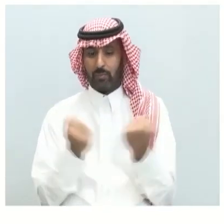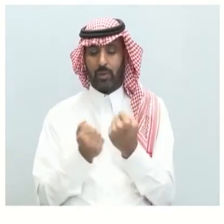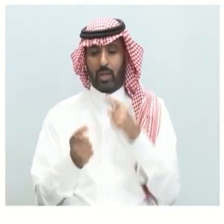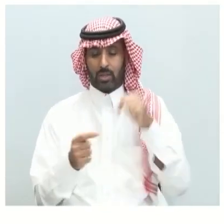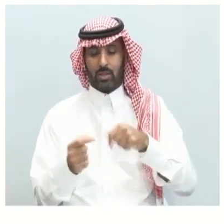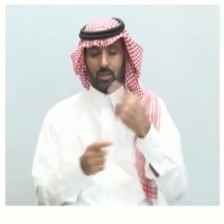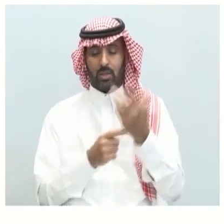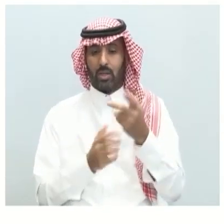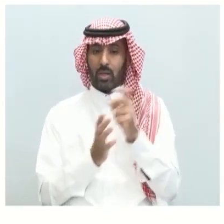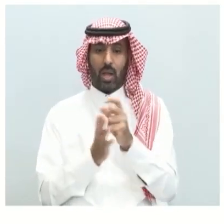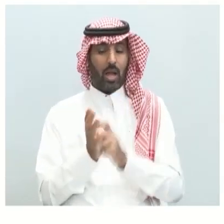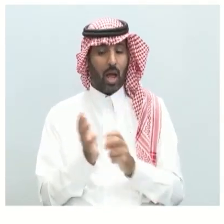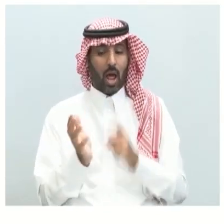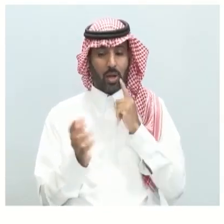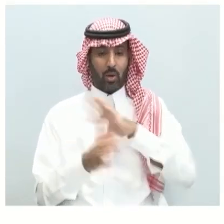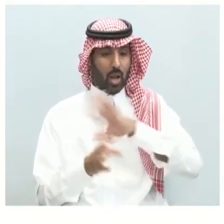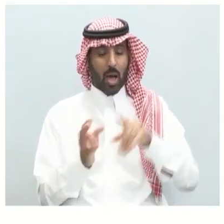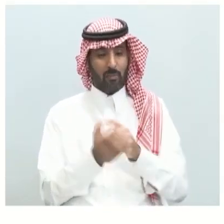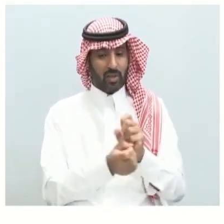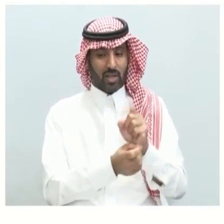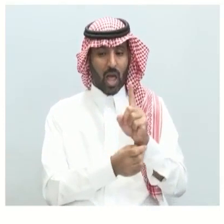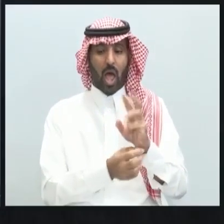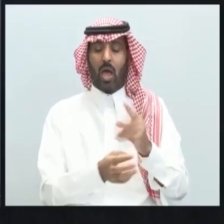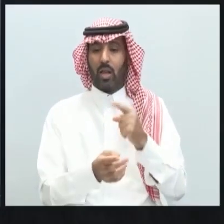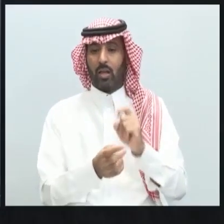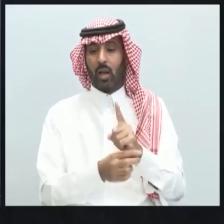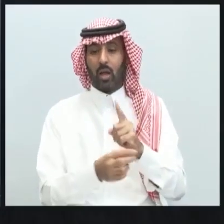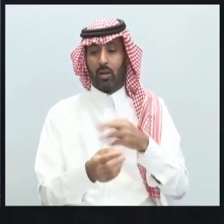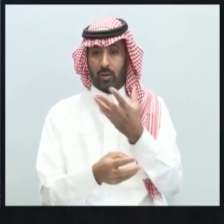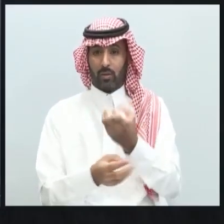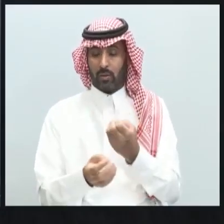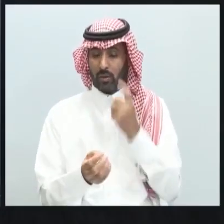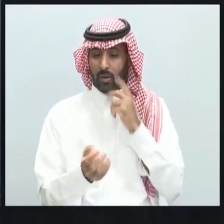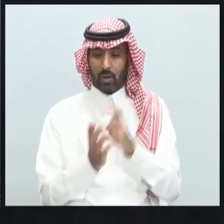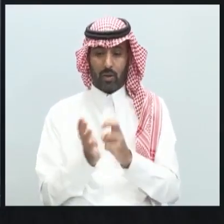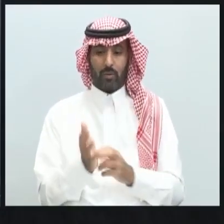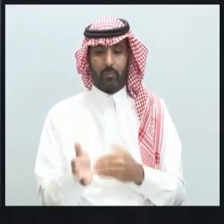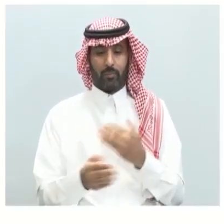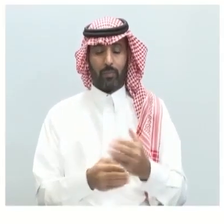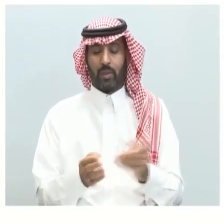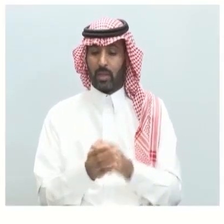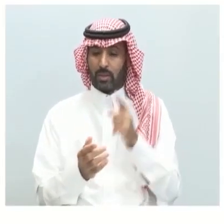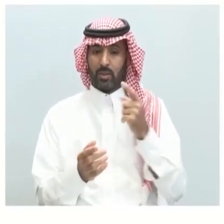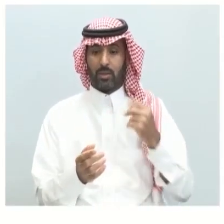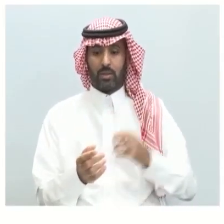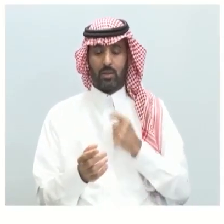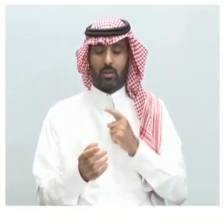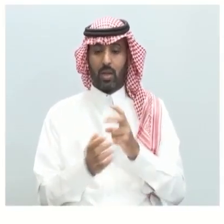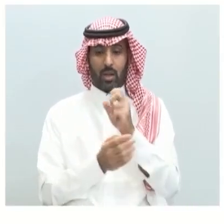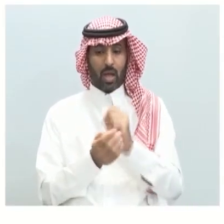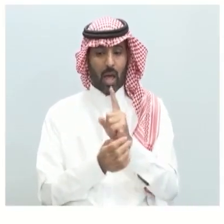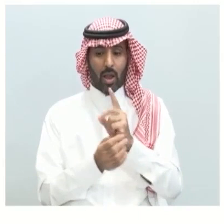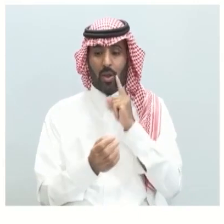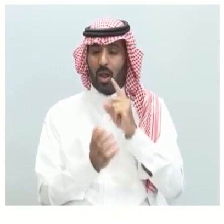اليوم سيكون القانون العام للغازات ومنه سنشتري استخدام القانون